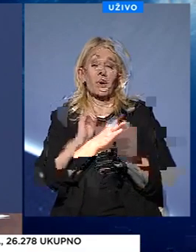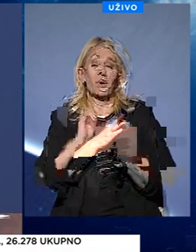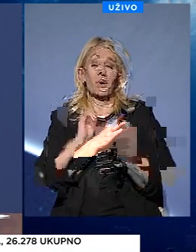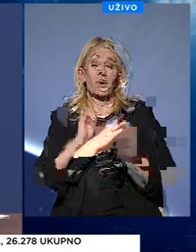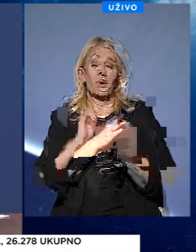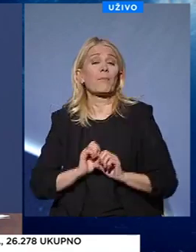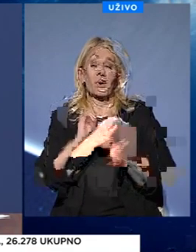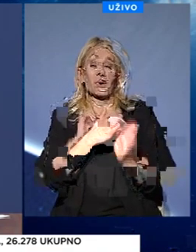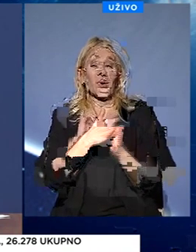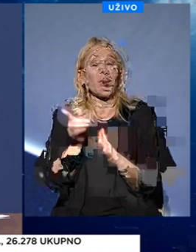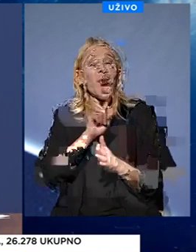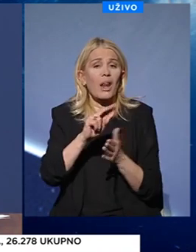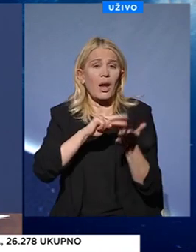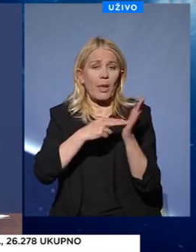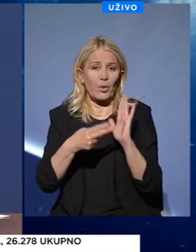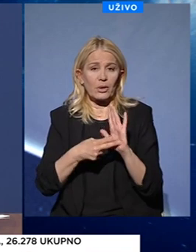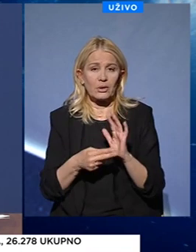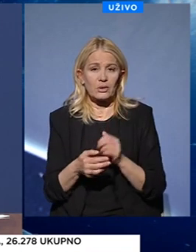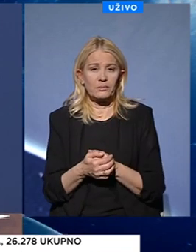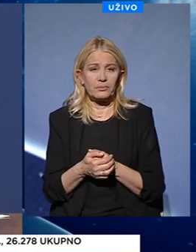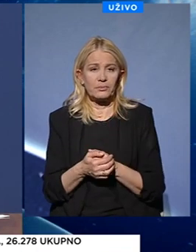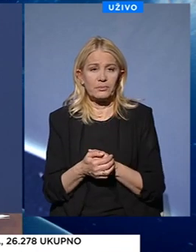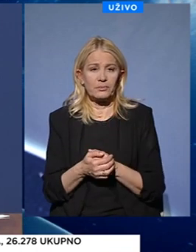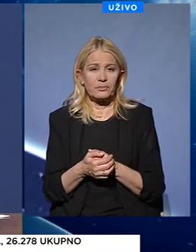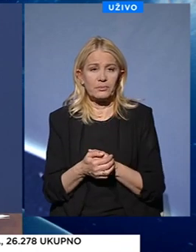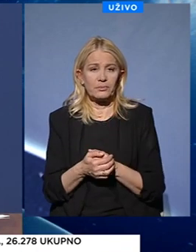polje, posebno ne na političko.